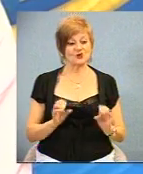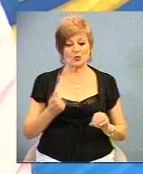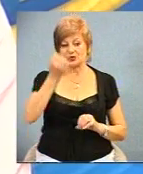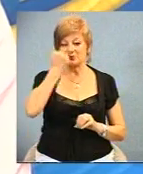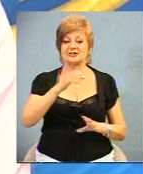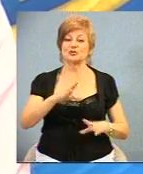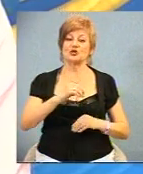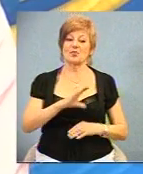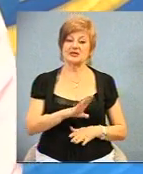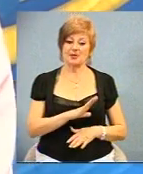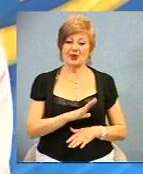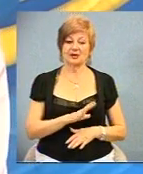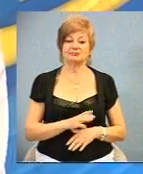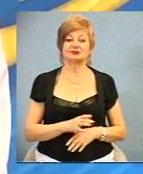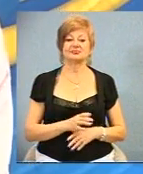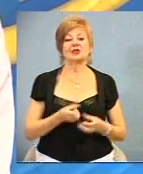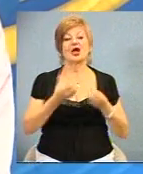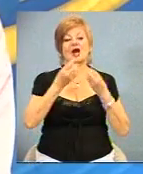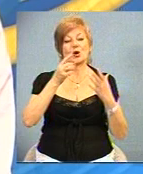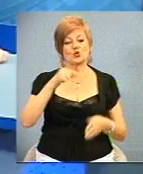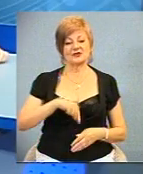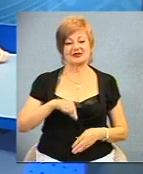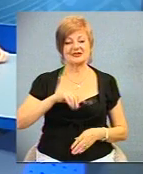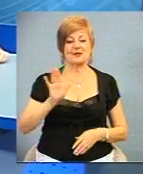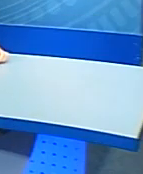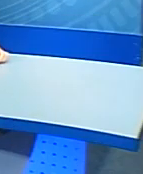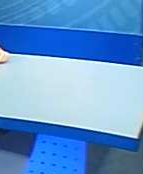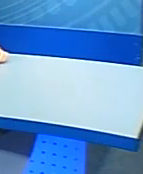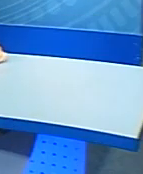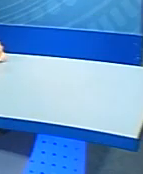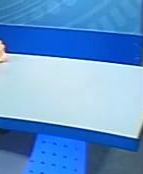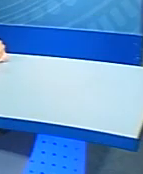цьому все. Дякуємо, що були з нами. Гарного вам настрою. Побачимось.